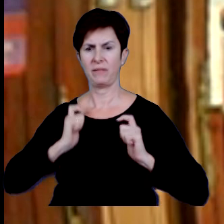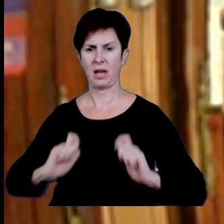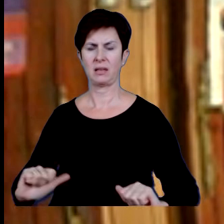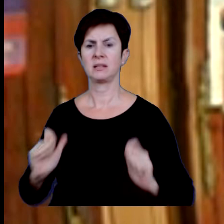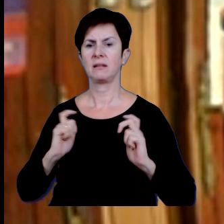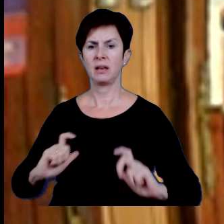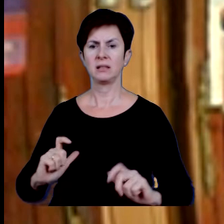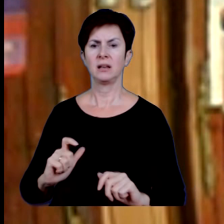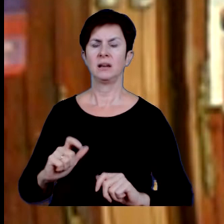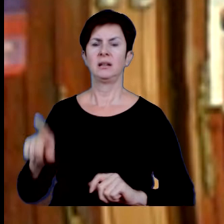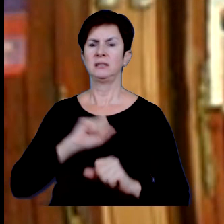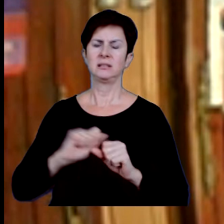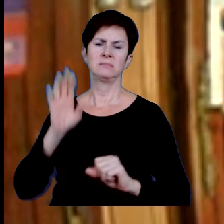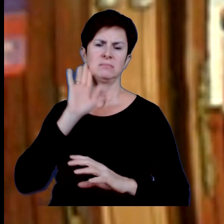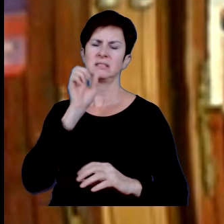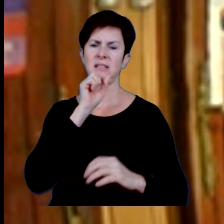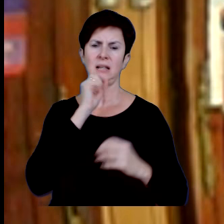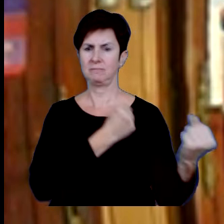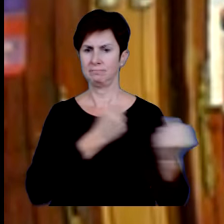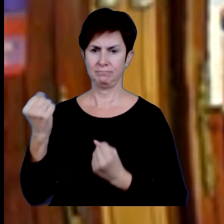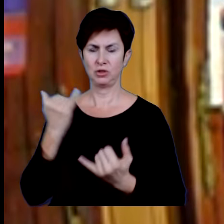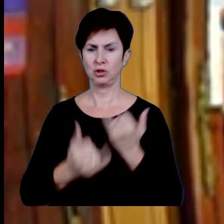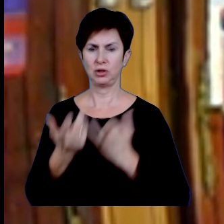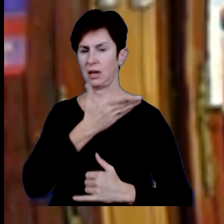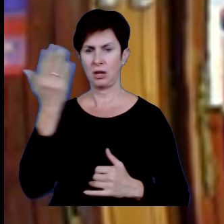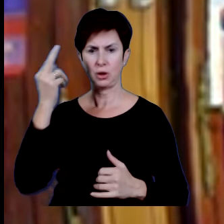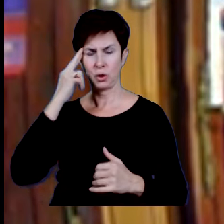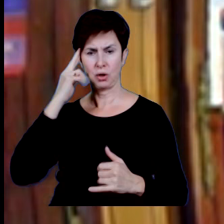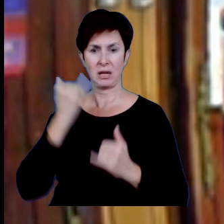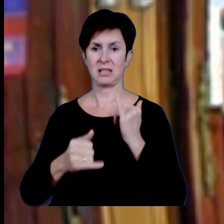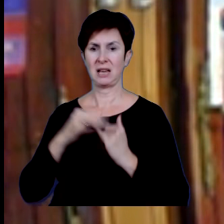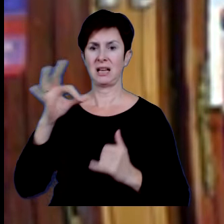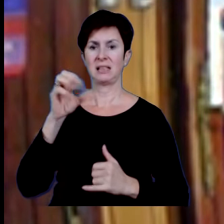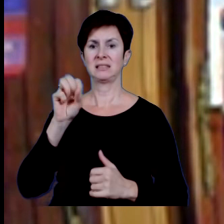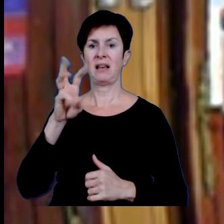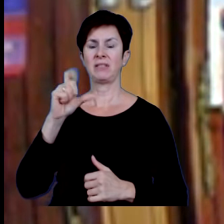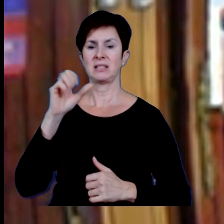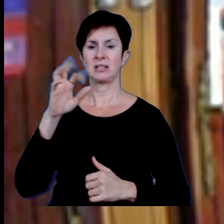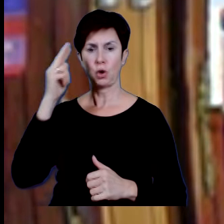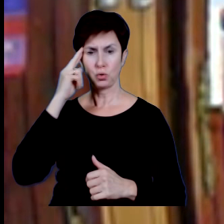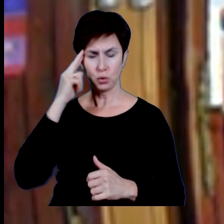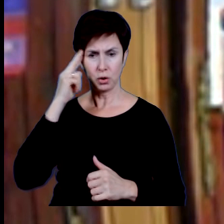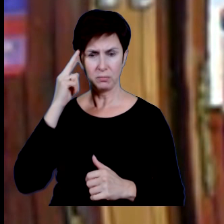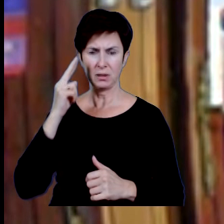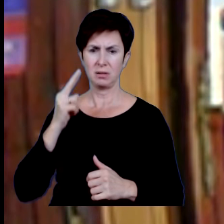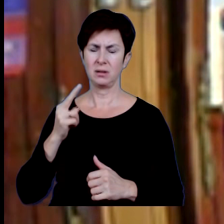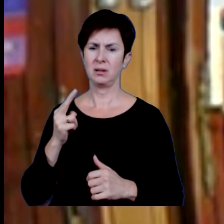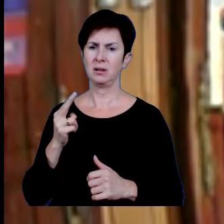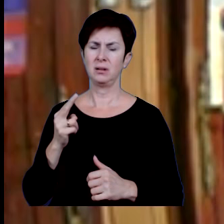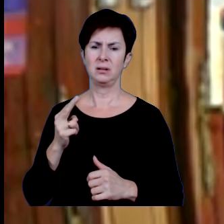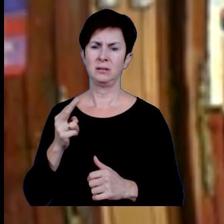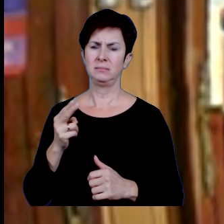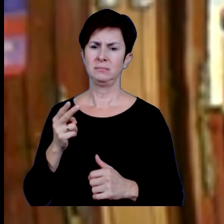jest konserwatywne. Jeżeli nie zrozumie, skoro Sawicki zrozumiał i jest kontra Tuskowi, to musi